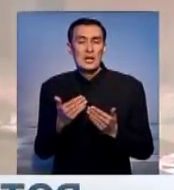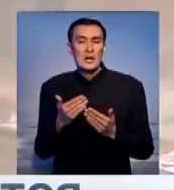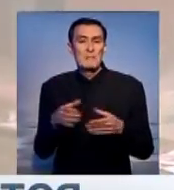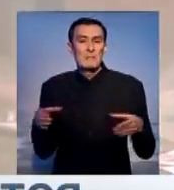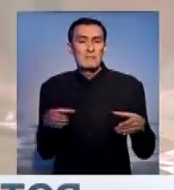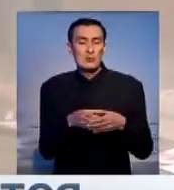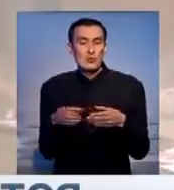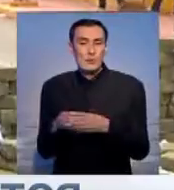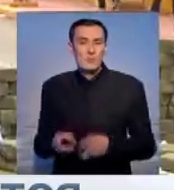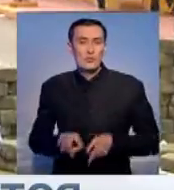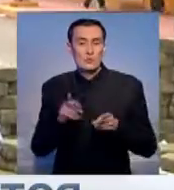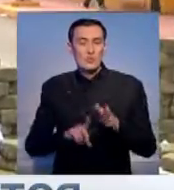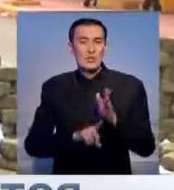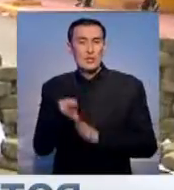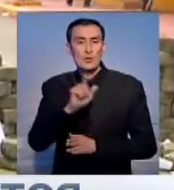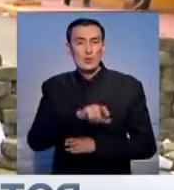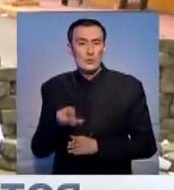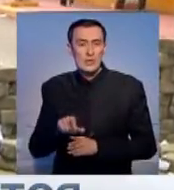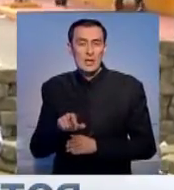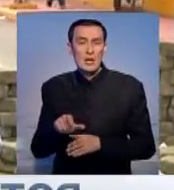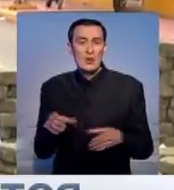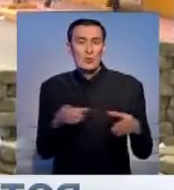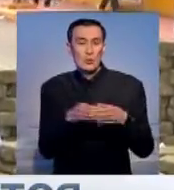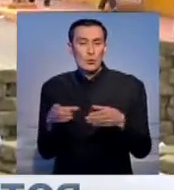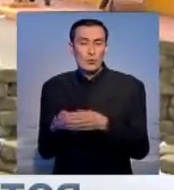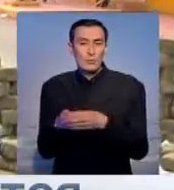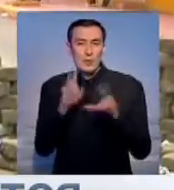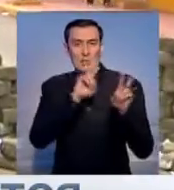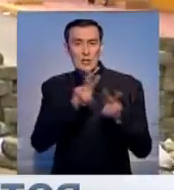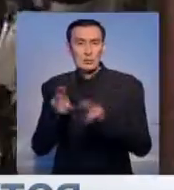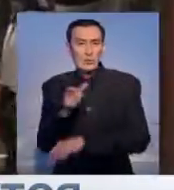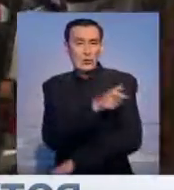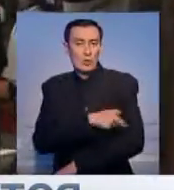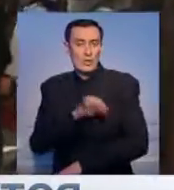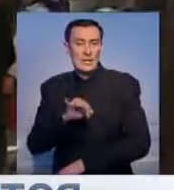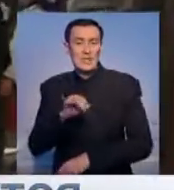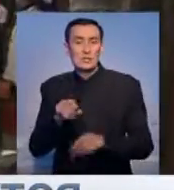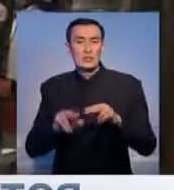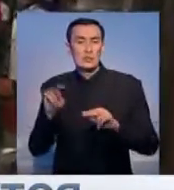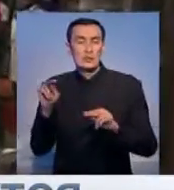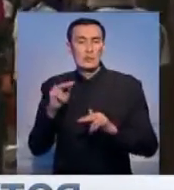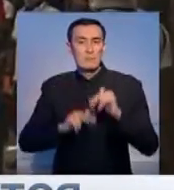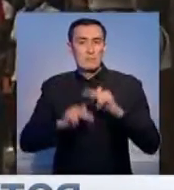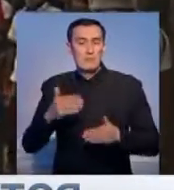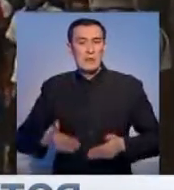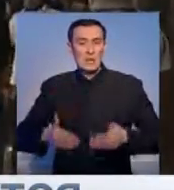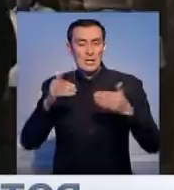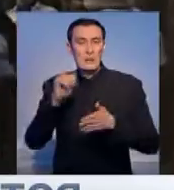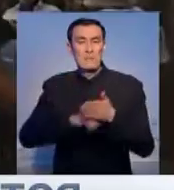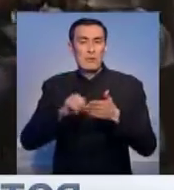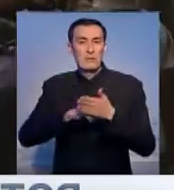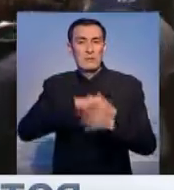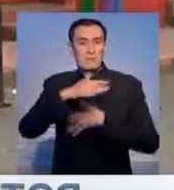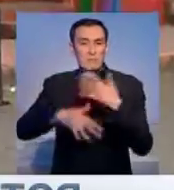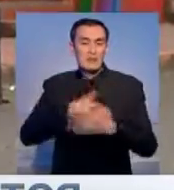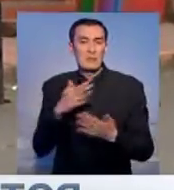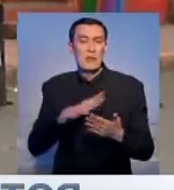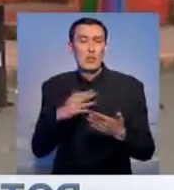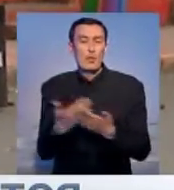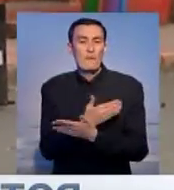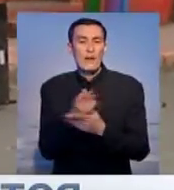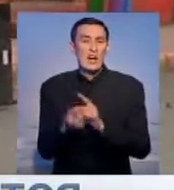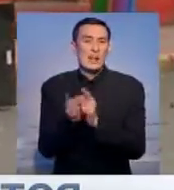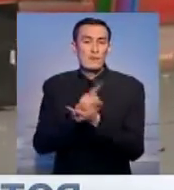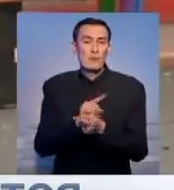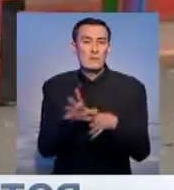преступных группировок вынуждает местных жителей образовывать группы дозора и строить баррикады. Напомню, поводом для беспорядков стала новая